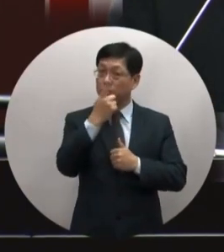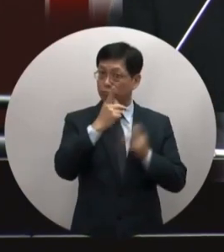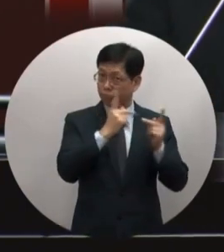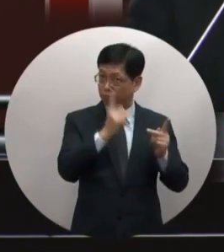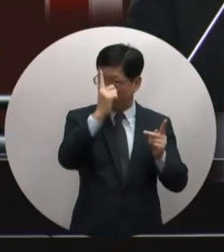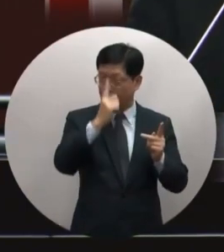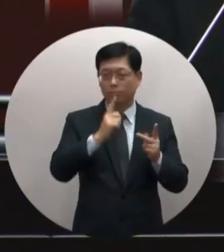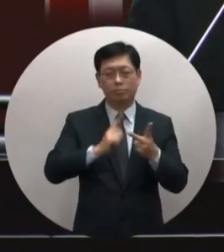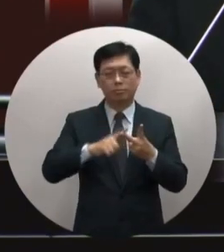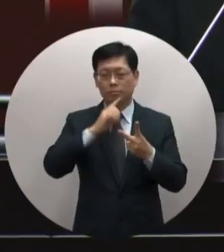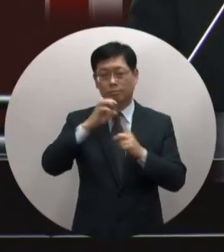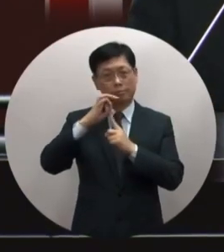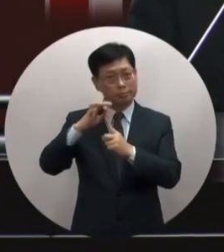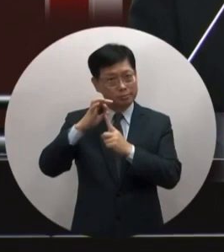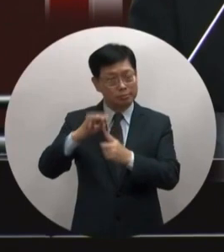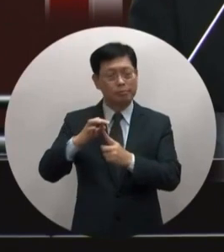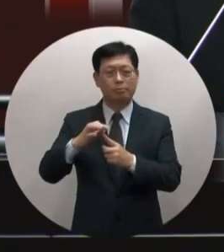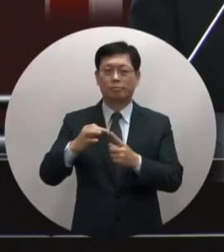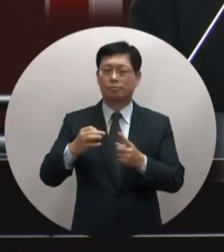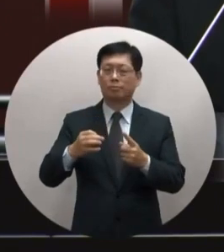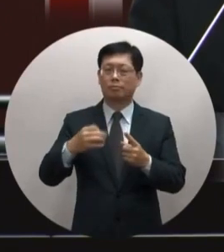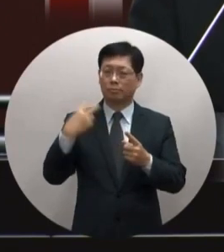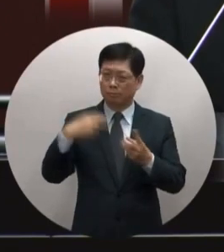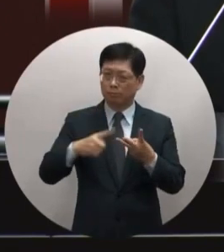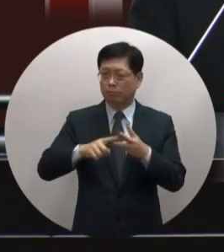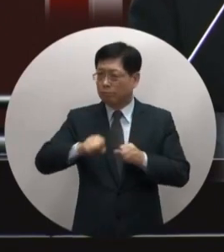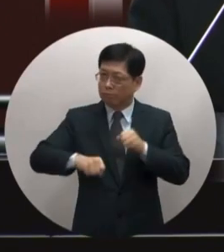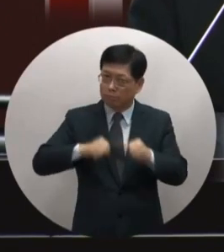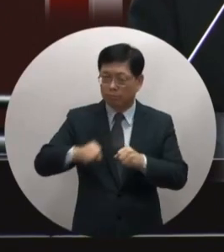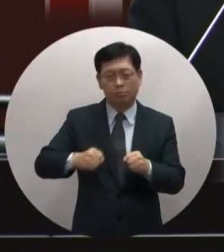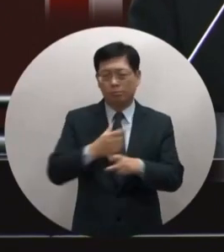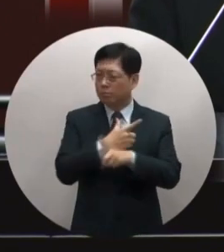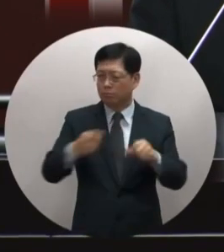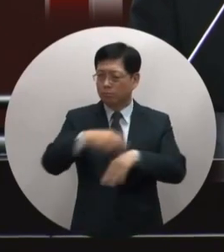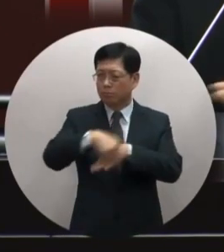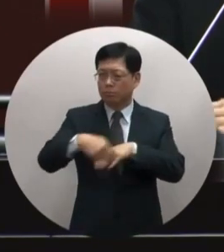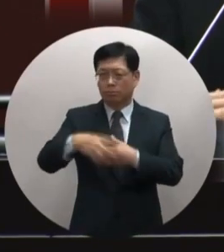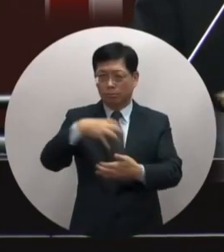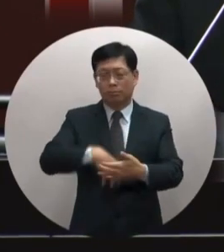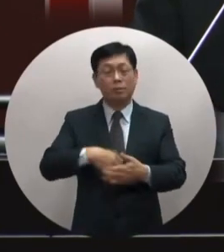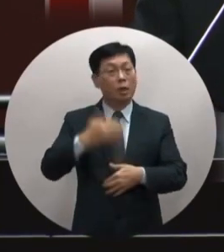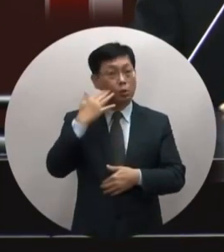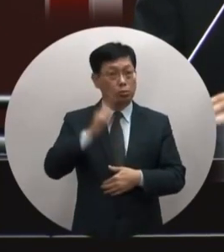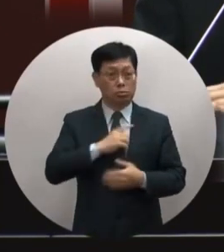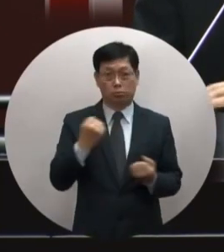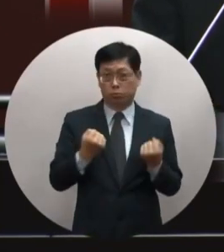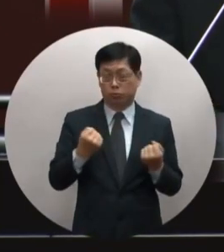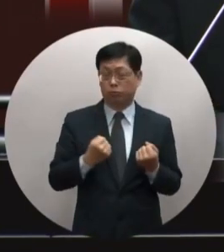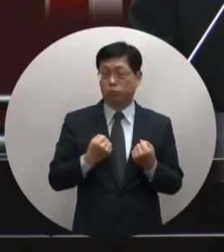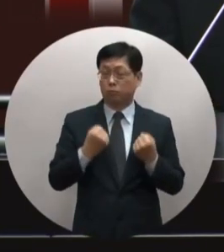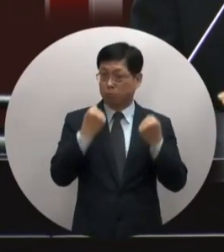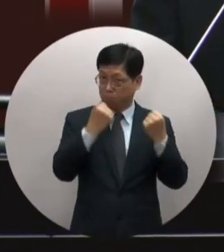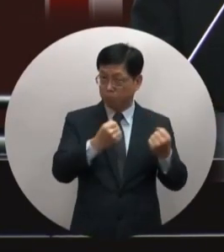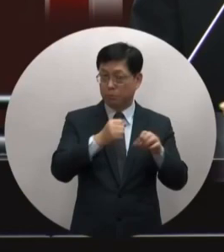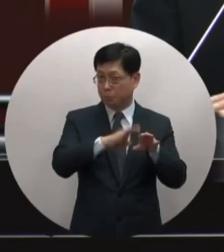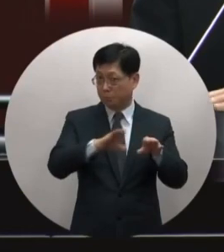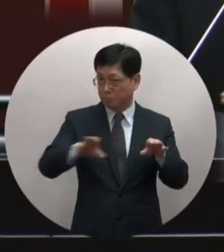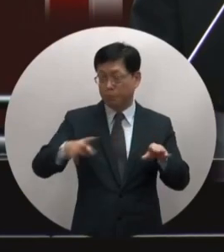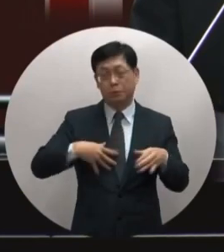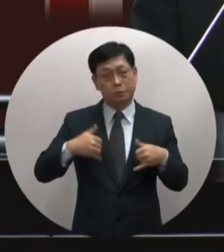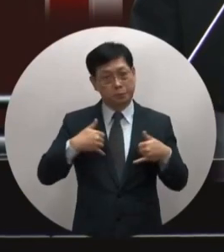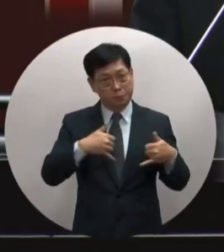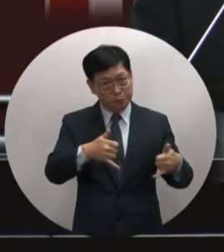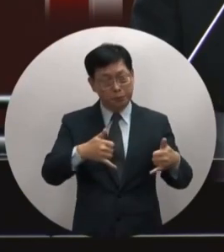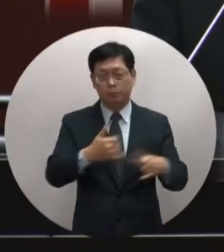包括公車這些公共運輸甚至是自行車那當然自用車的停車位跟整個道路